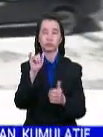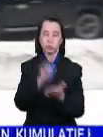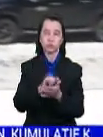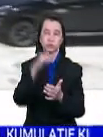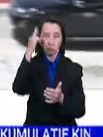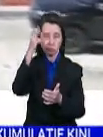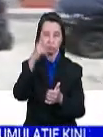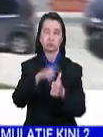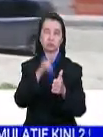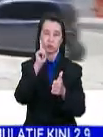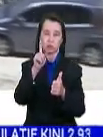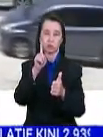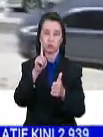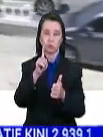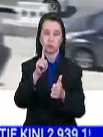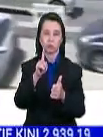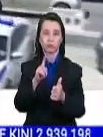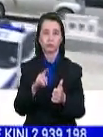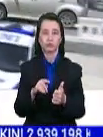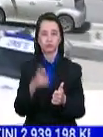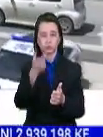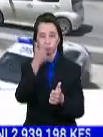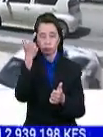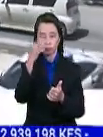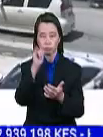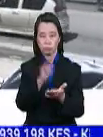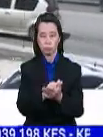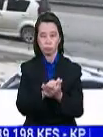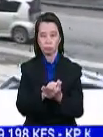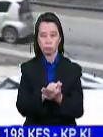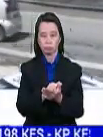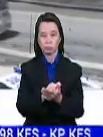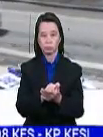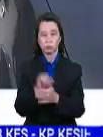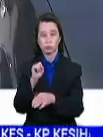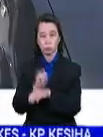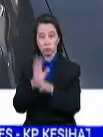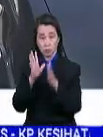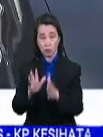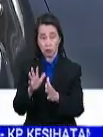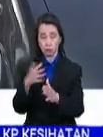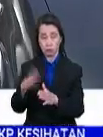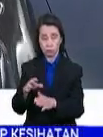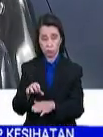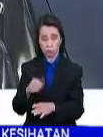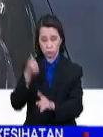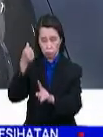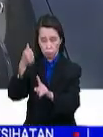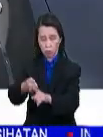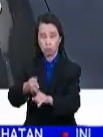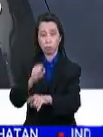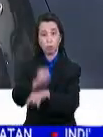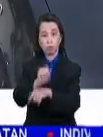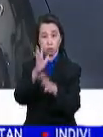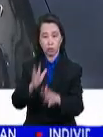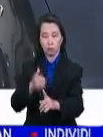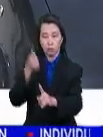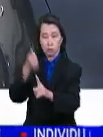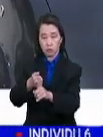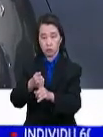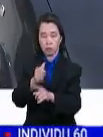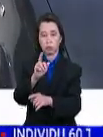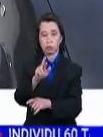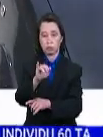penyebabnya risaukan itu ya Kalau ponsel telah pun mengarahkan ke hai hai Koda